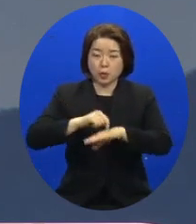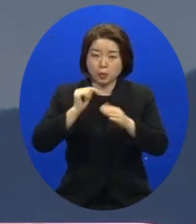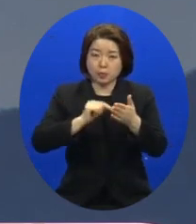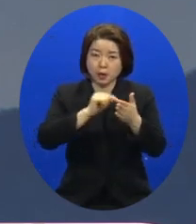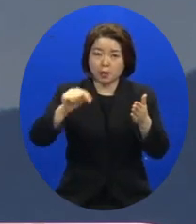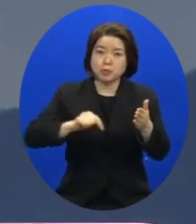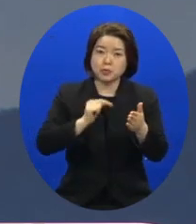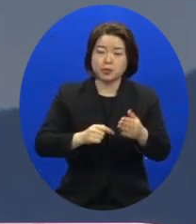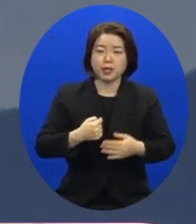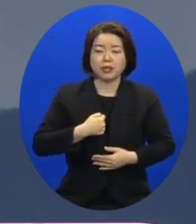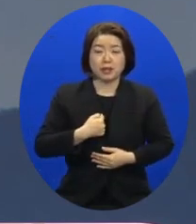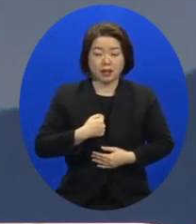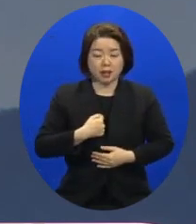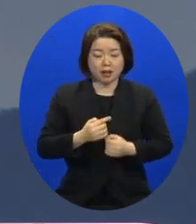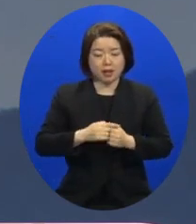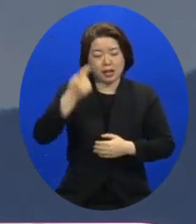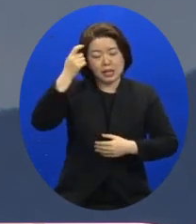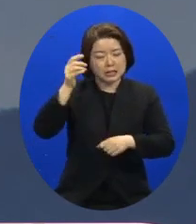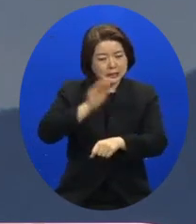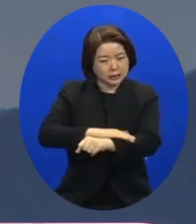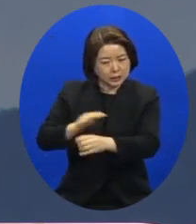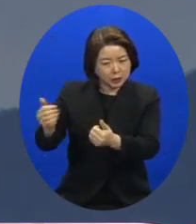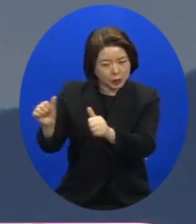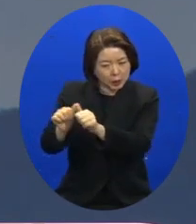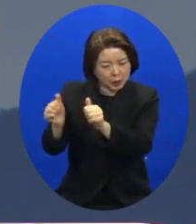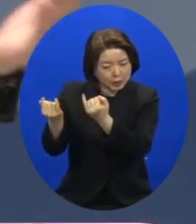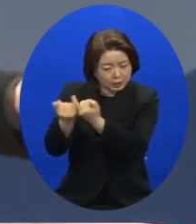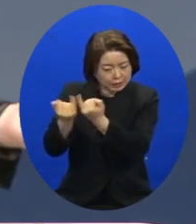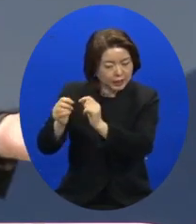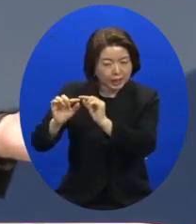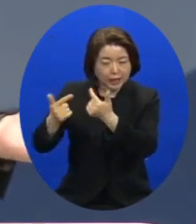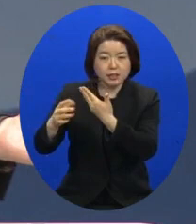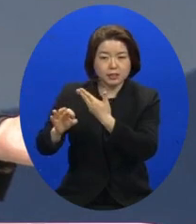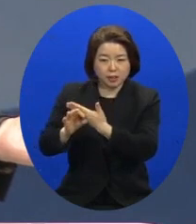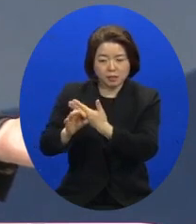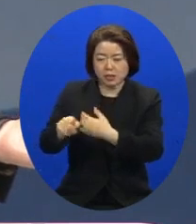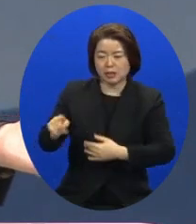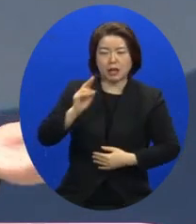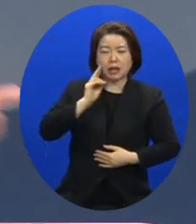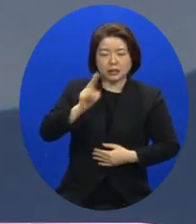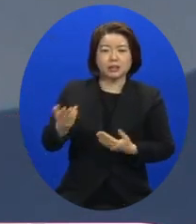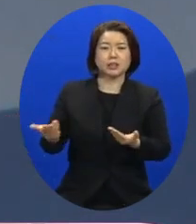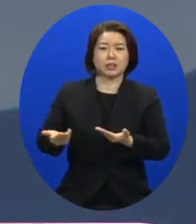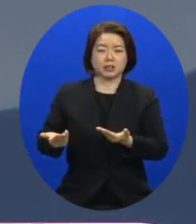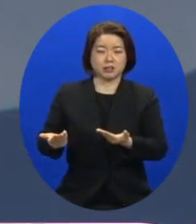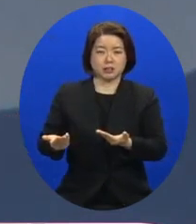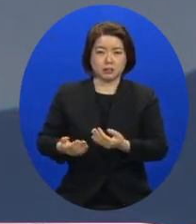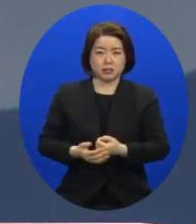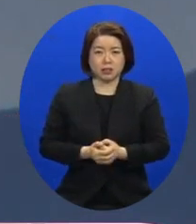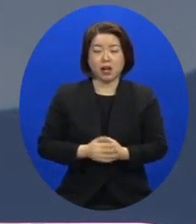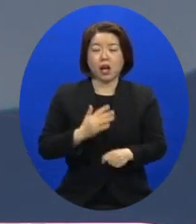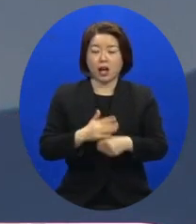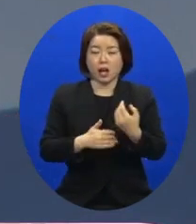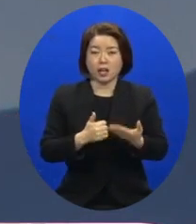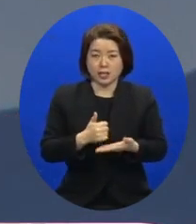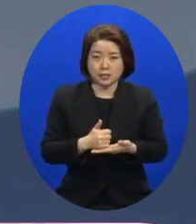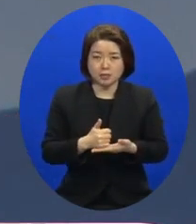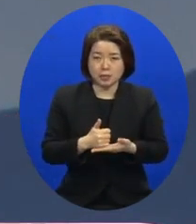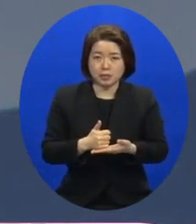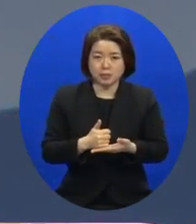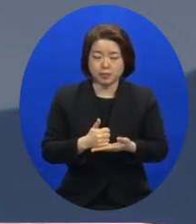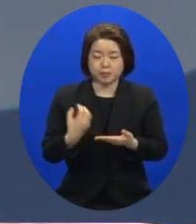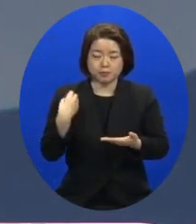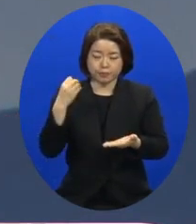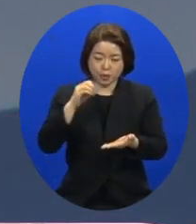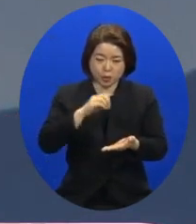마음에 내가 슬기로운 처녀 같지 않았다면 이건 진짜 끔찍한 일이거든. 하나님이